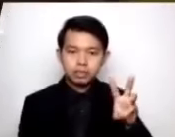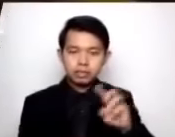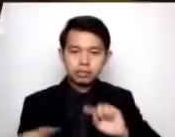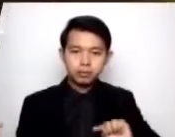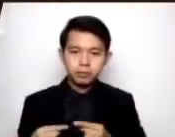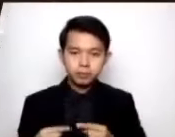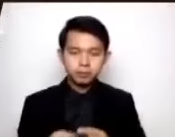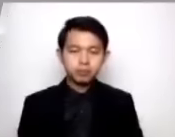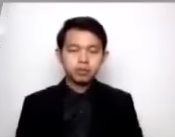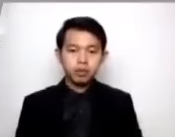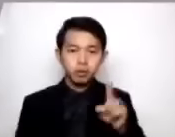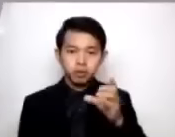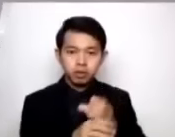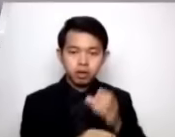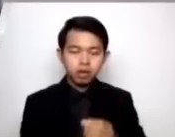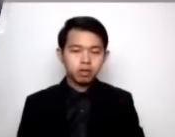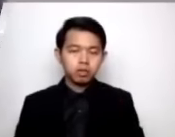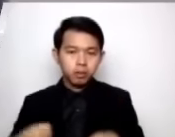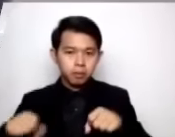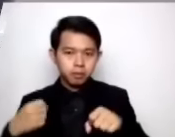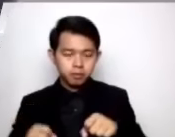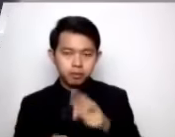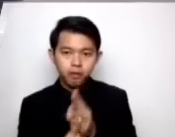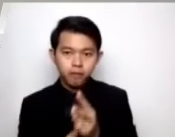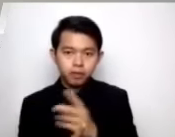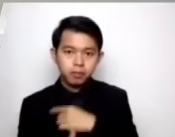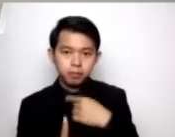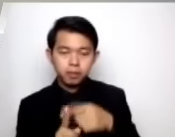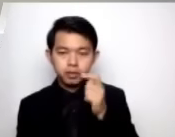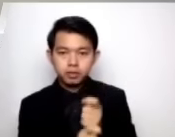kotse, motorsiklo, van at truck.